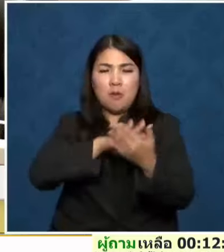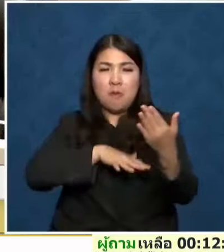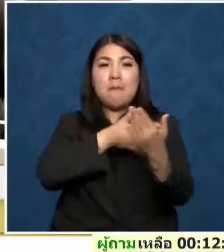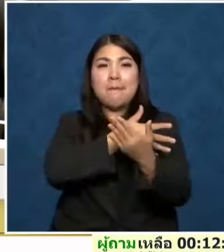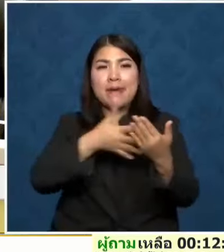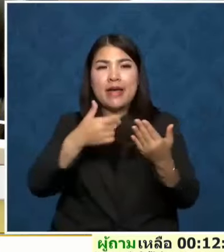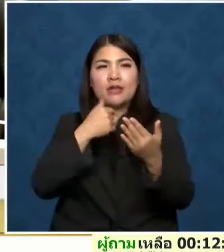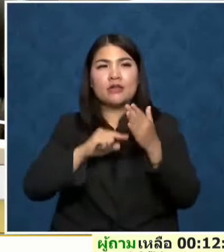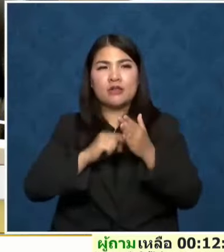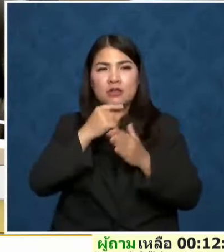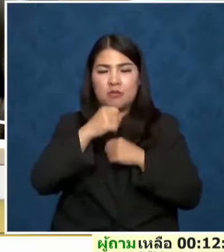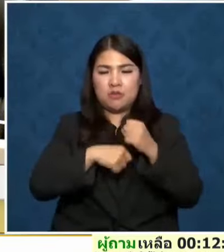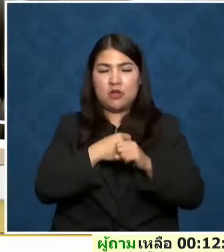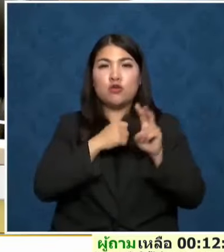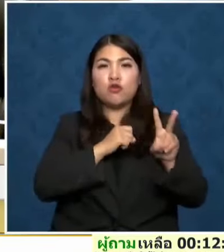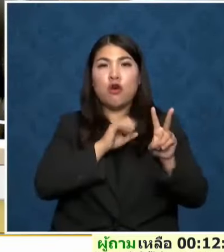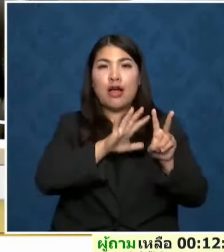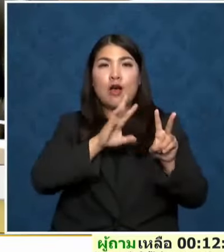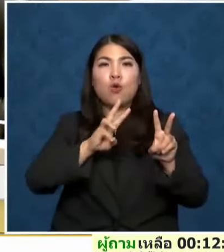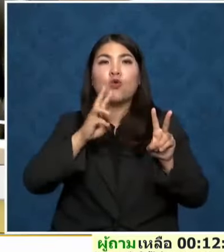ิมตงแต่ปีพ.2.60 นะ